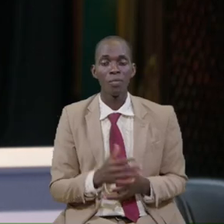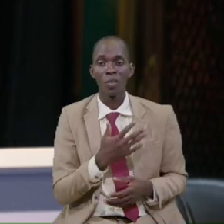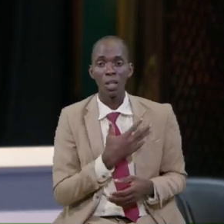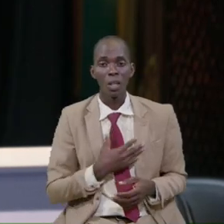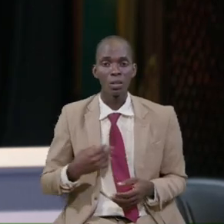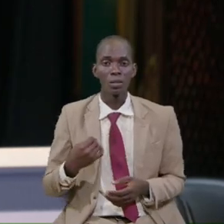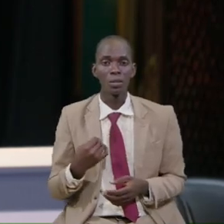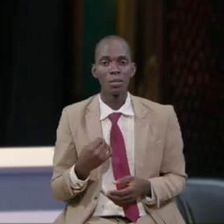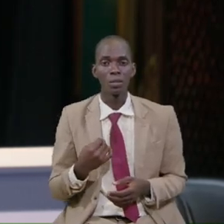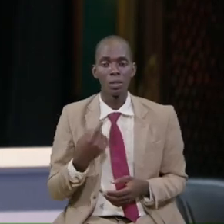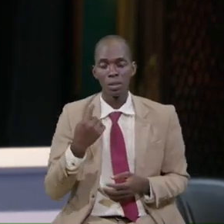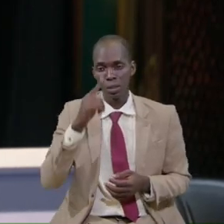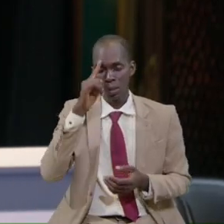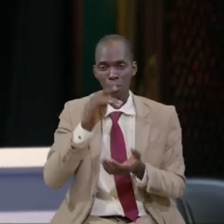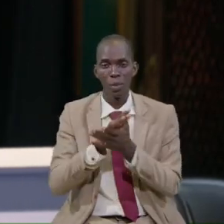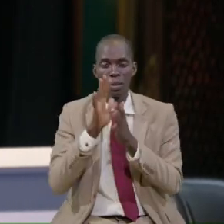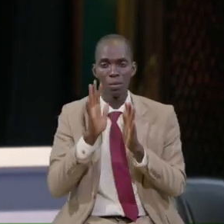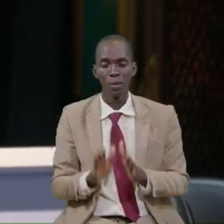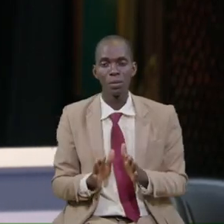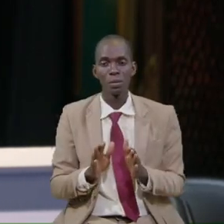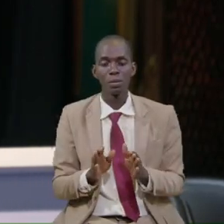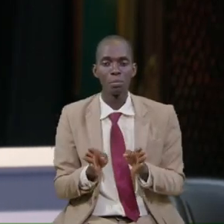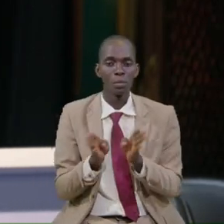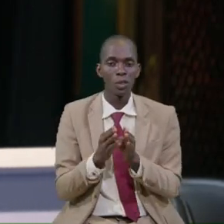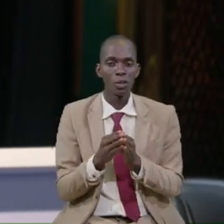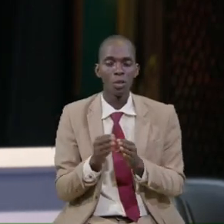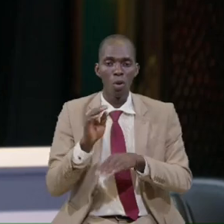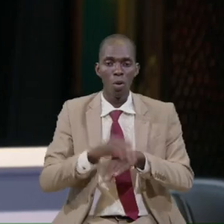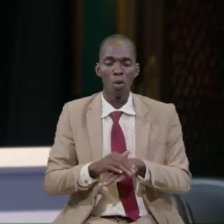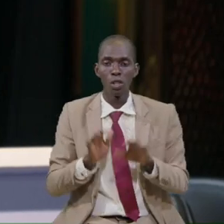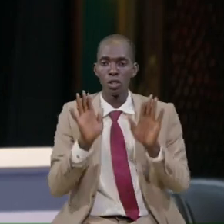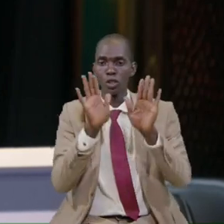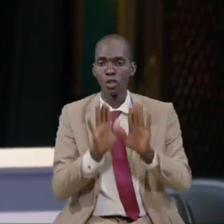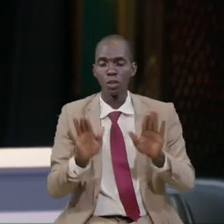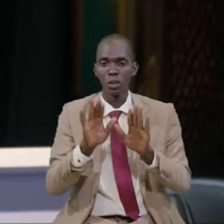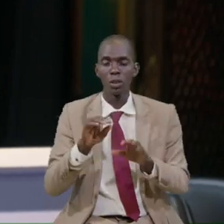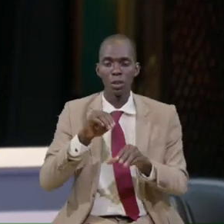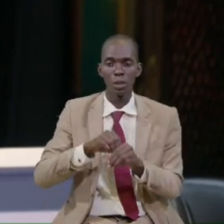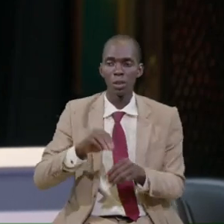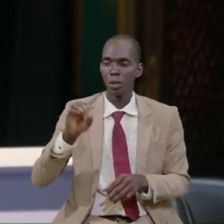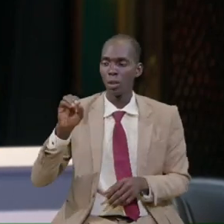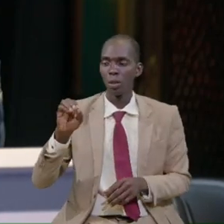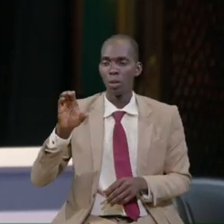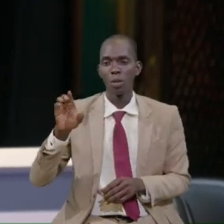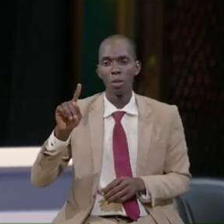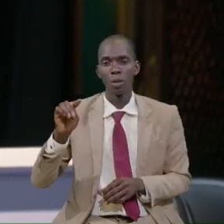Et puis le banquet des croyants le 6 octobre, dimanche 6 octobre.